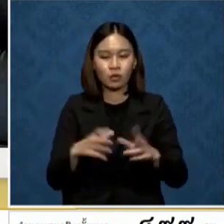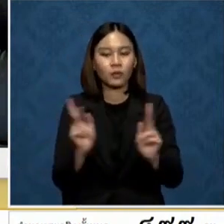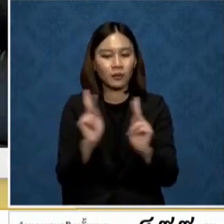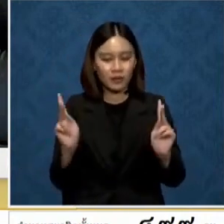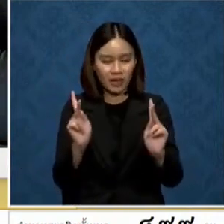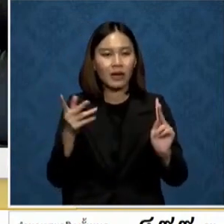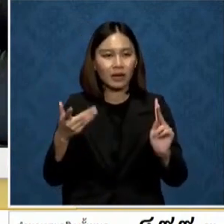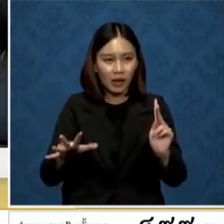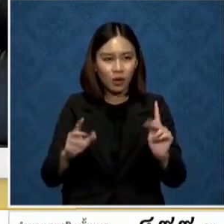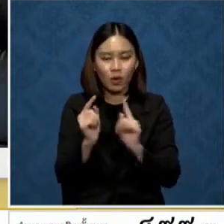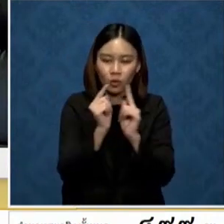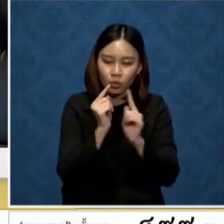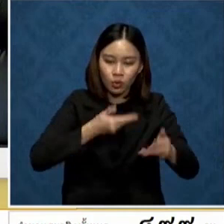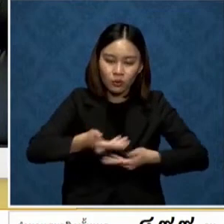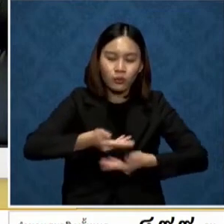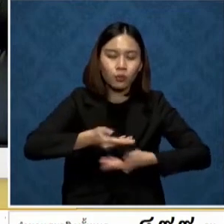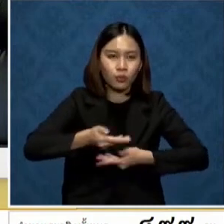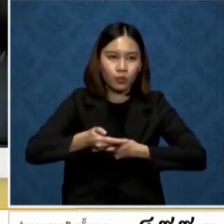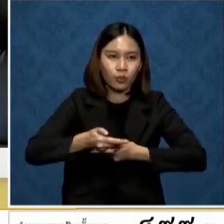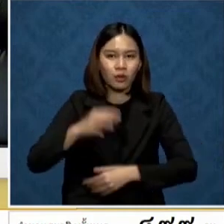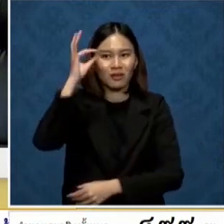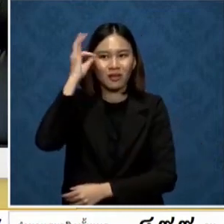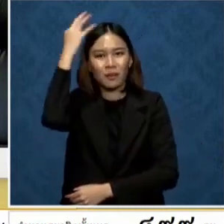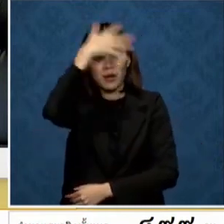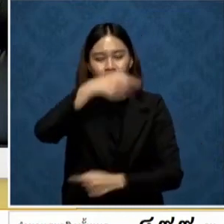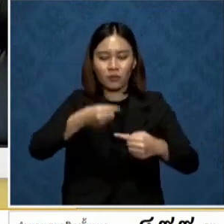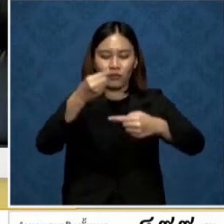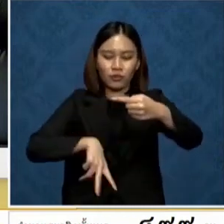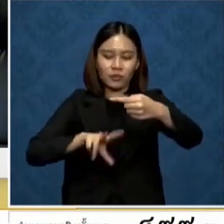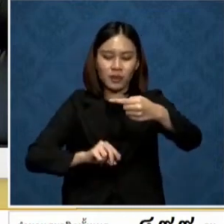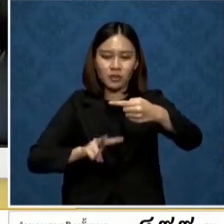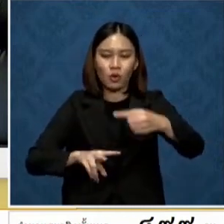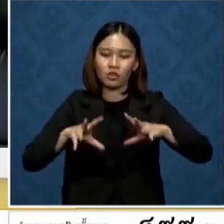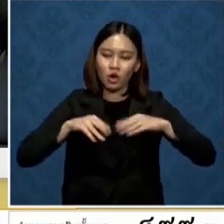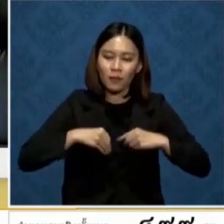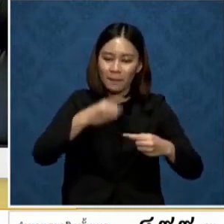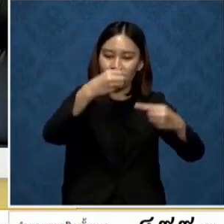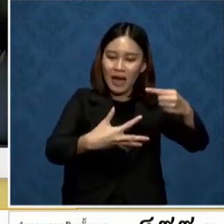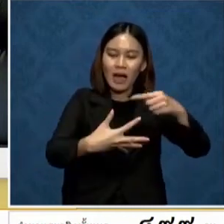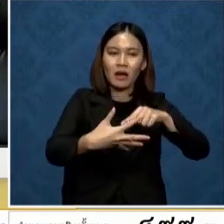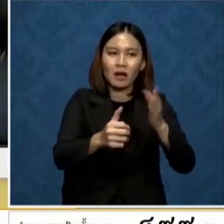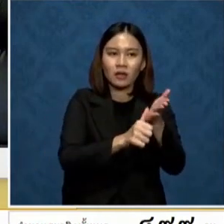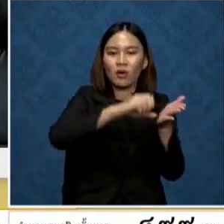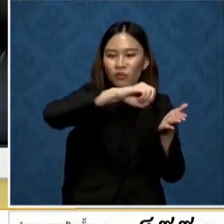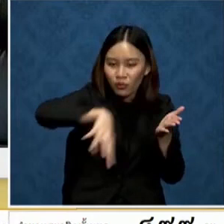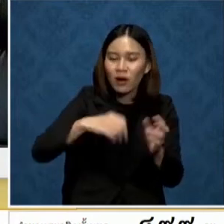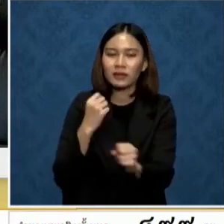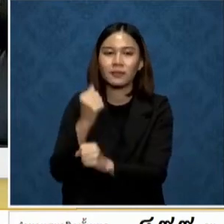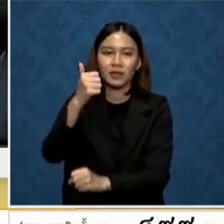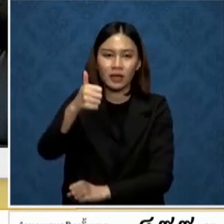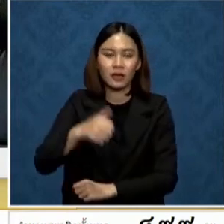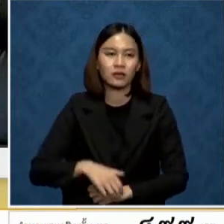ไปนั่งคุยกันไปท่านพลิตเสนอมา32ข้อท่านเห็นด้วยแค่ 5ข้อท่านตัดทิ้งทั้งหมดก็ได้